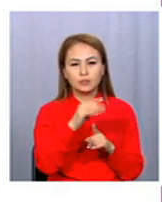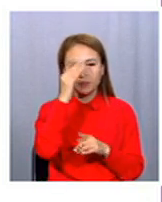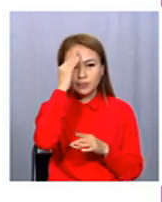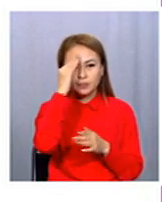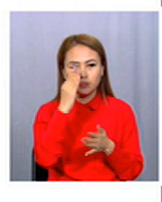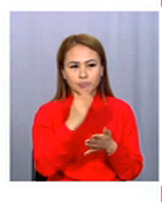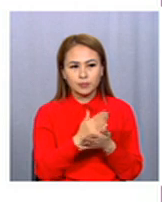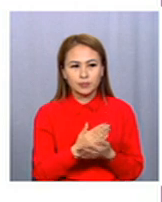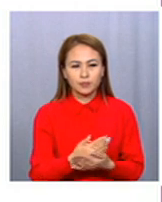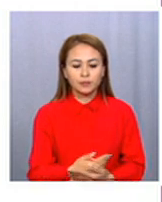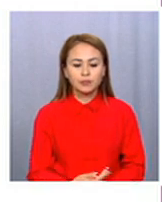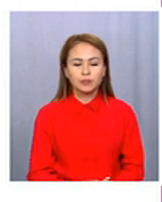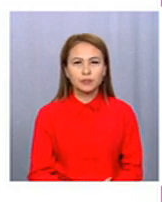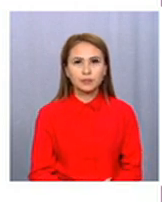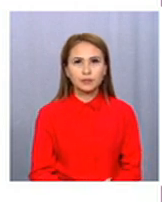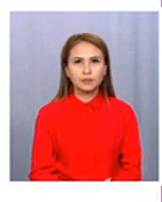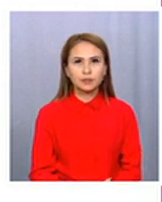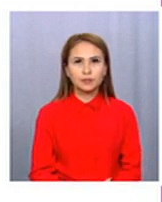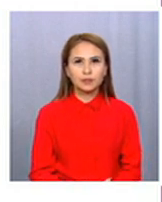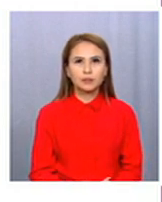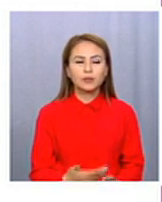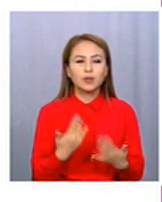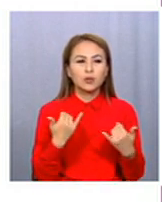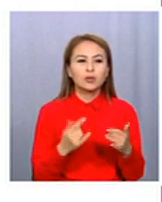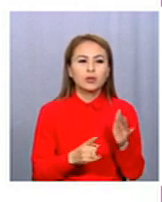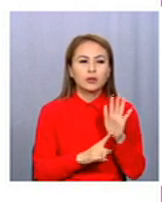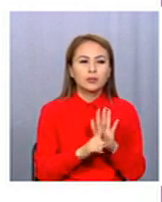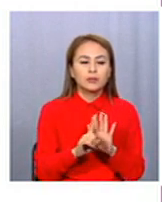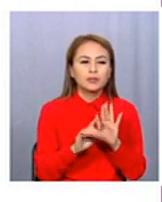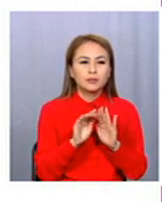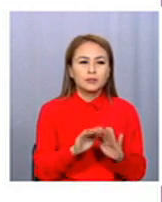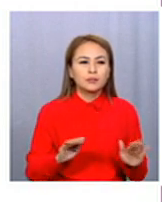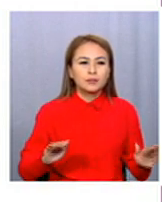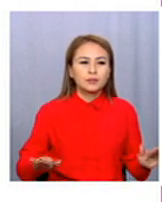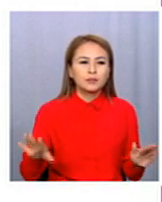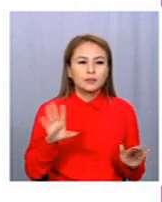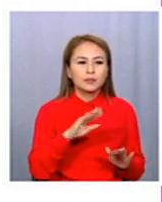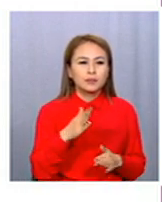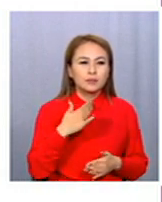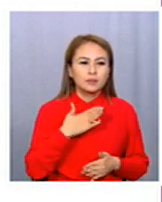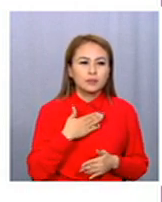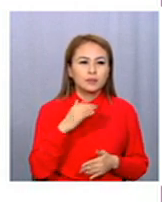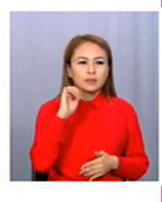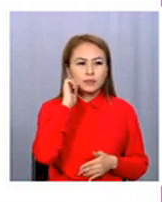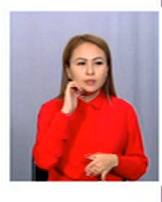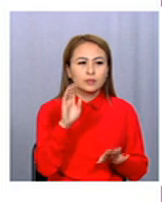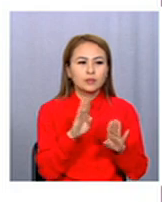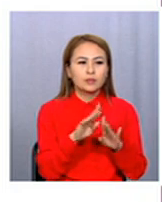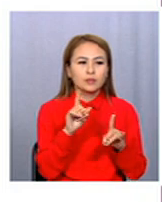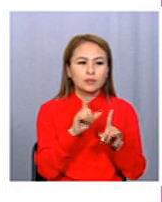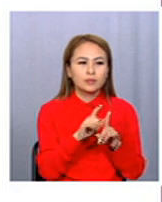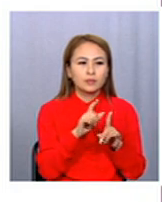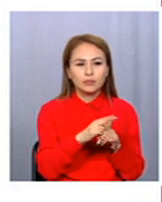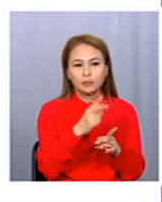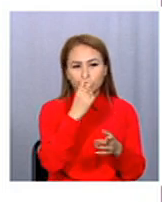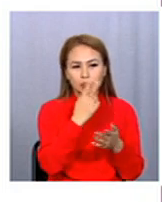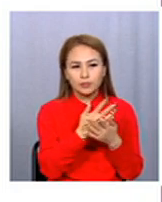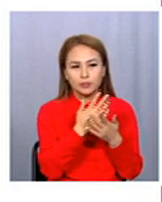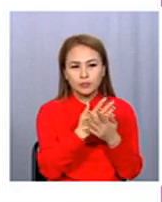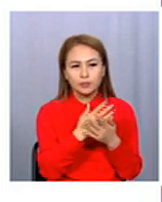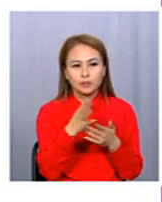бар. Осы күннен бастап кішкентайлар бізге енді әже деген кісіні көрсет